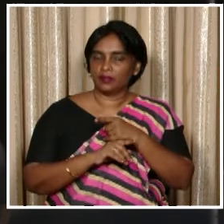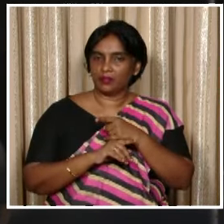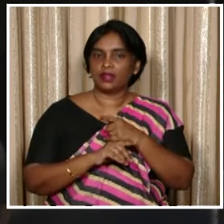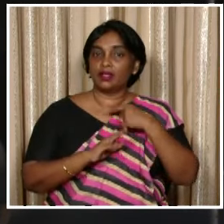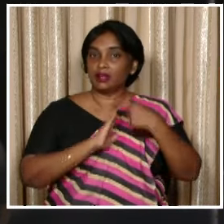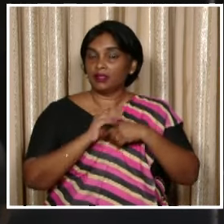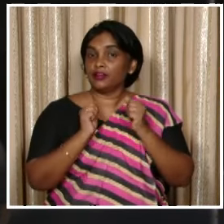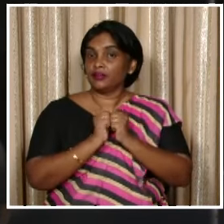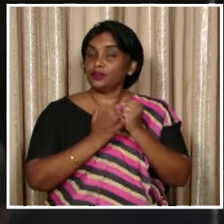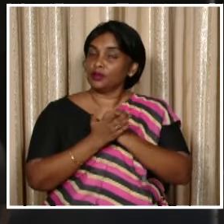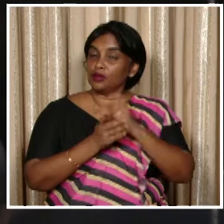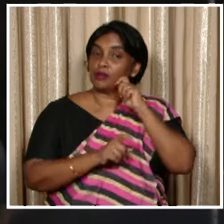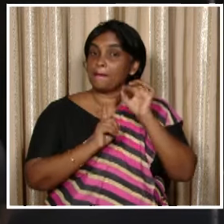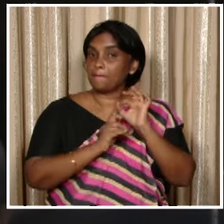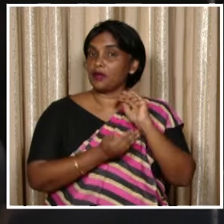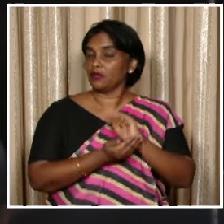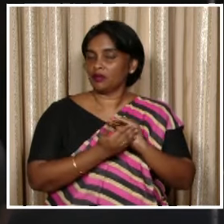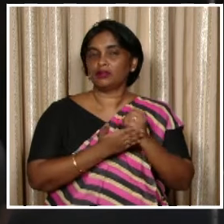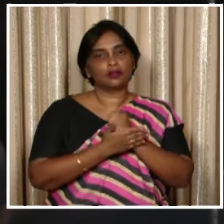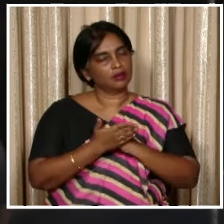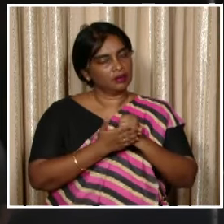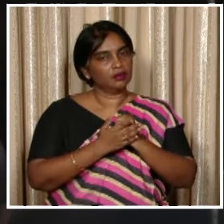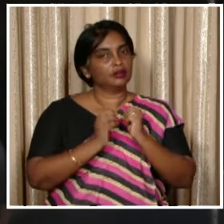වැඩ කරන සියලුම පුද්ගලිකංශයේ